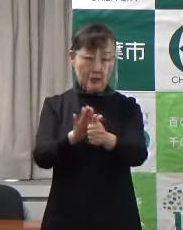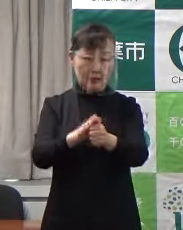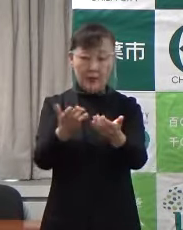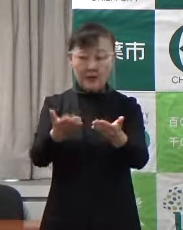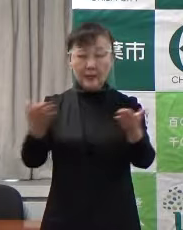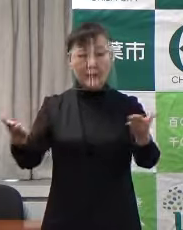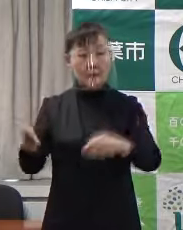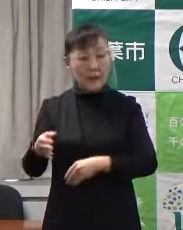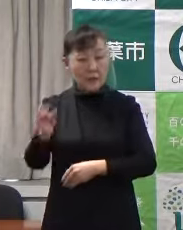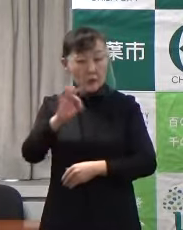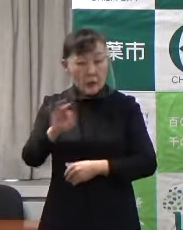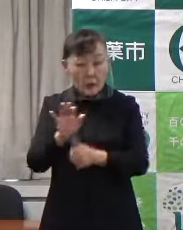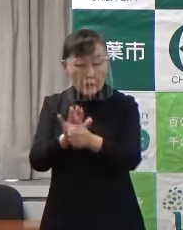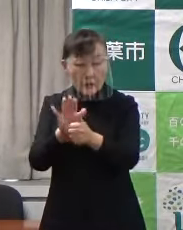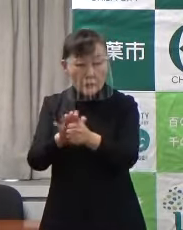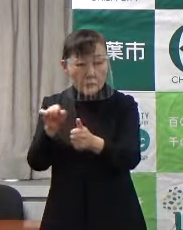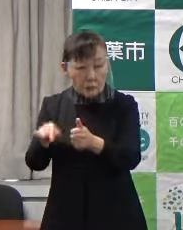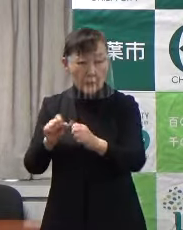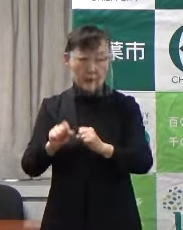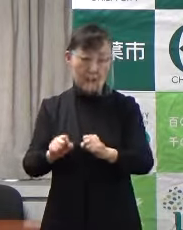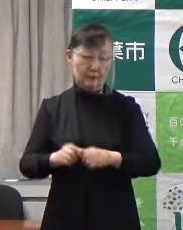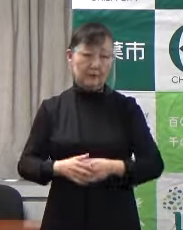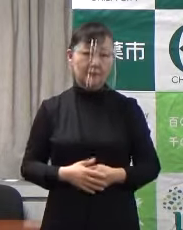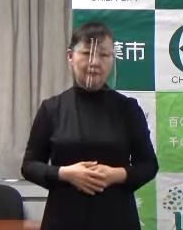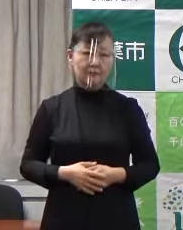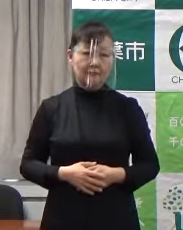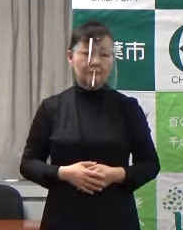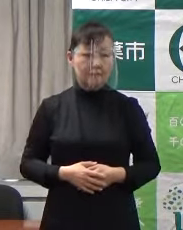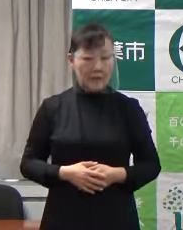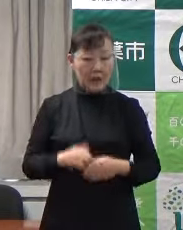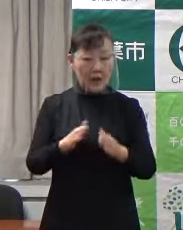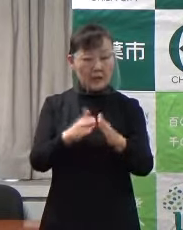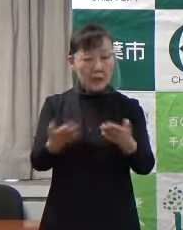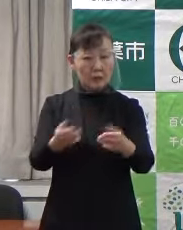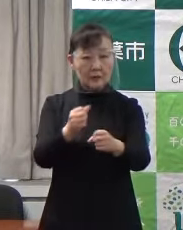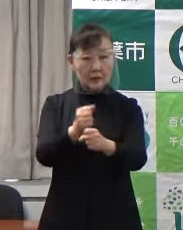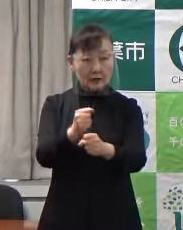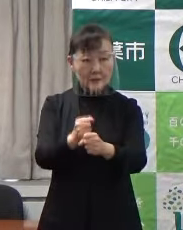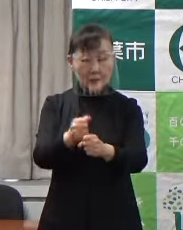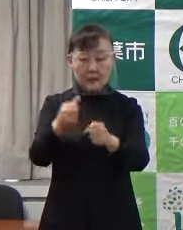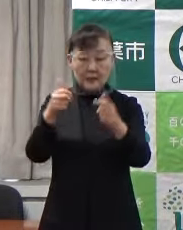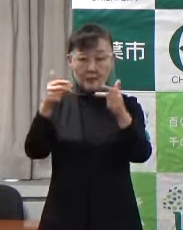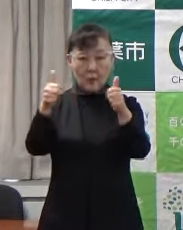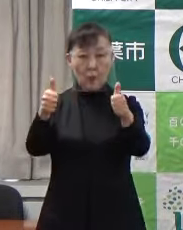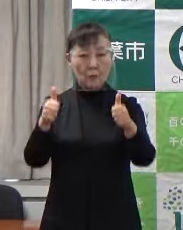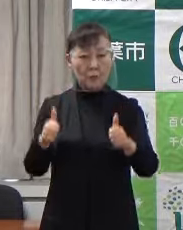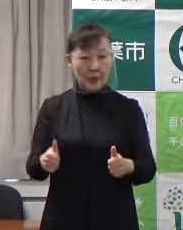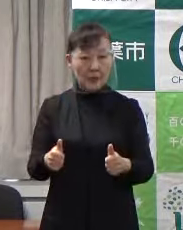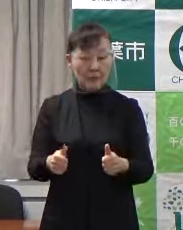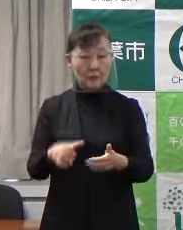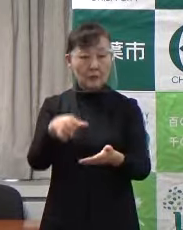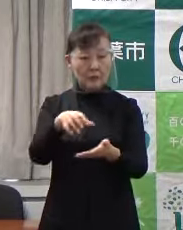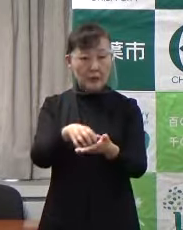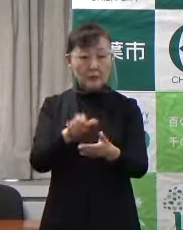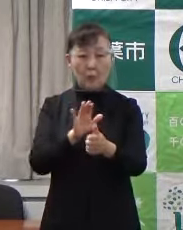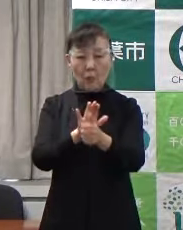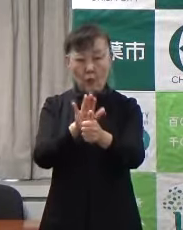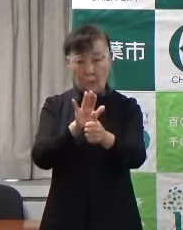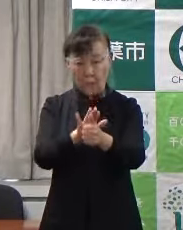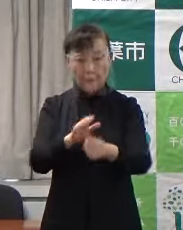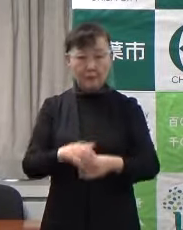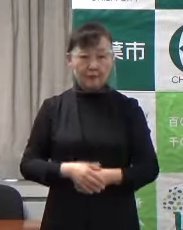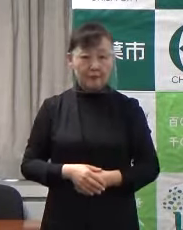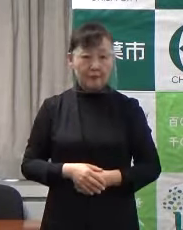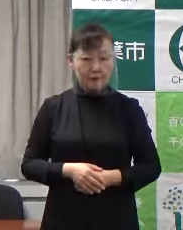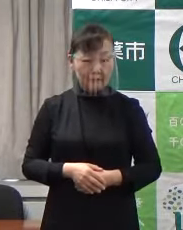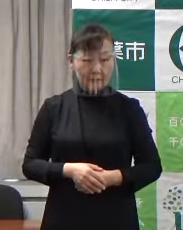会の出展費用の助成事業などをしております。またカトログの作成や市のホームページへの掲載などの広報の支援、バ